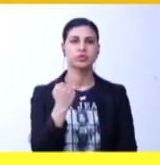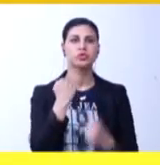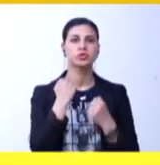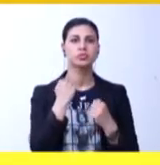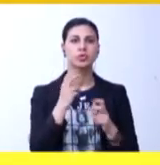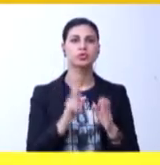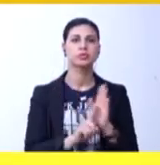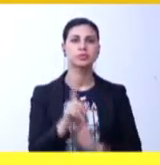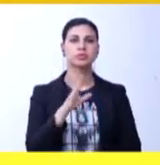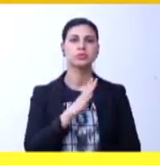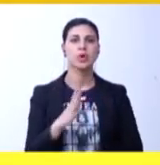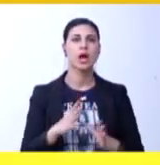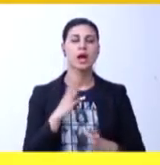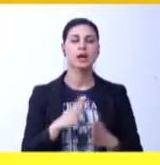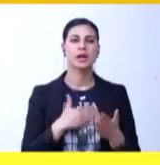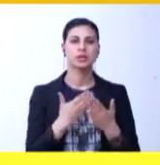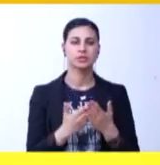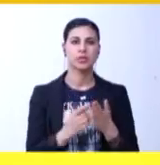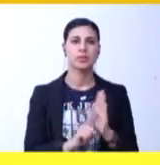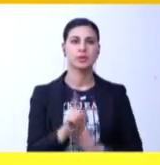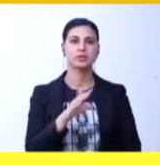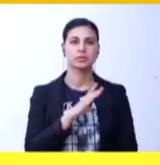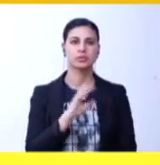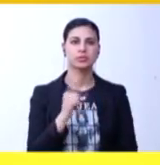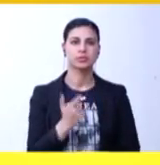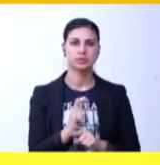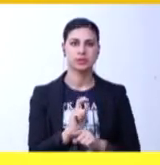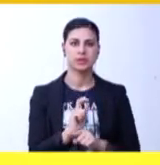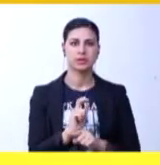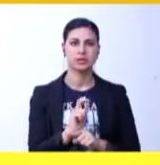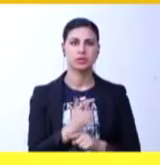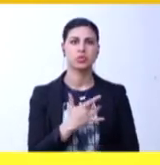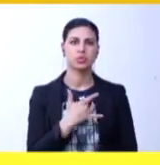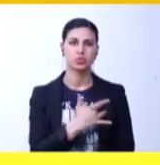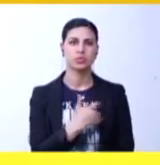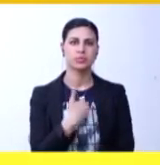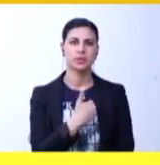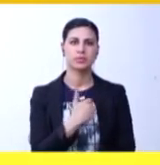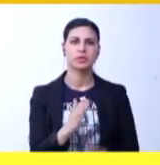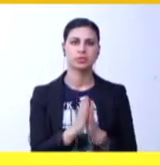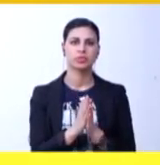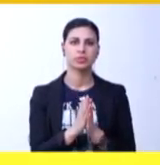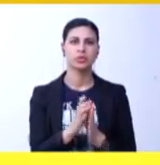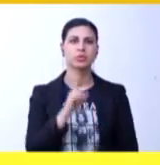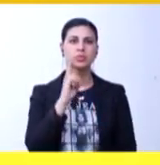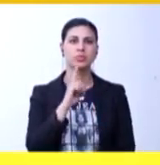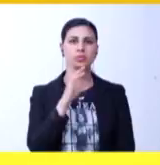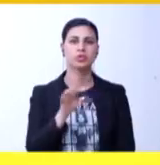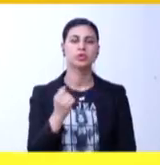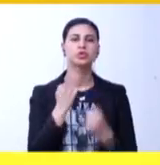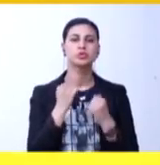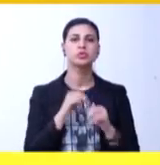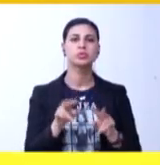გადაცემით და ეს ამ სპორტული აქტივობით და ეს თქვენი გადაცემა და ძალიან მთელი გულით მინდა გთხოვოთ იქნებ მოზარდებზე